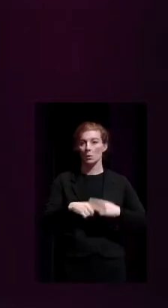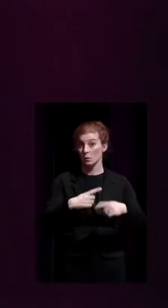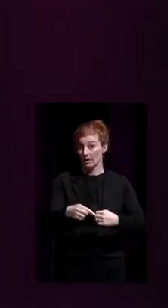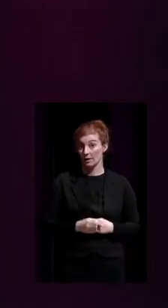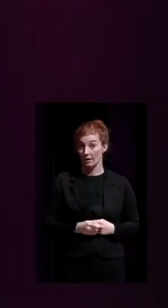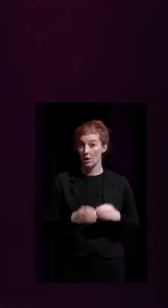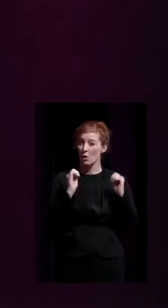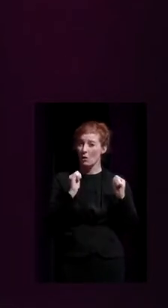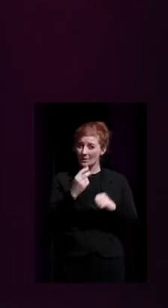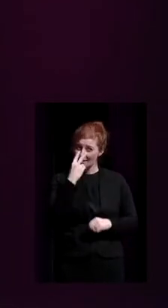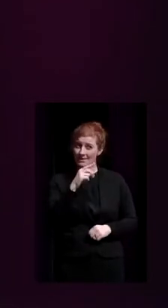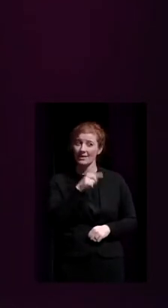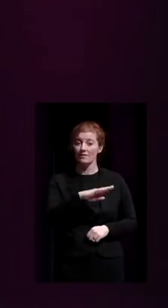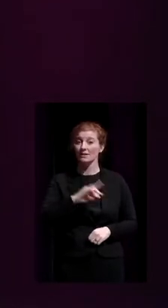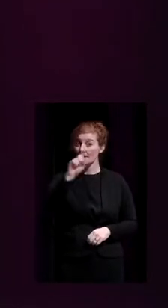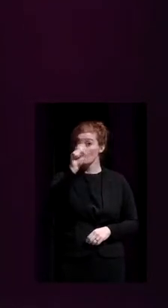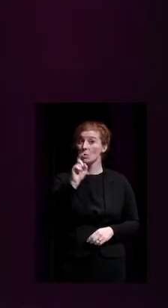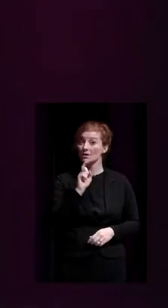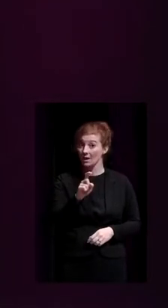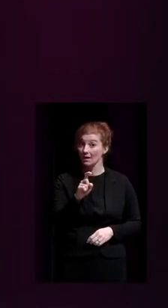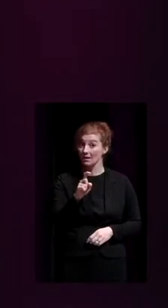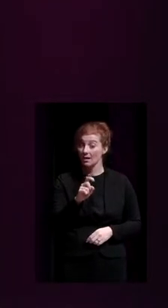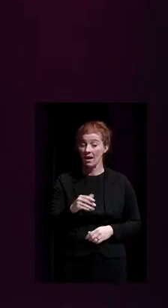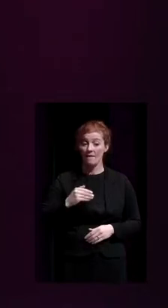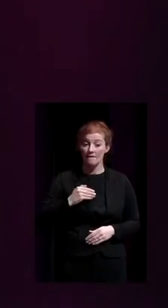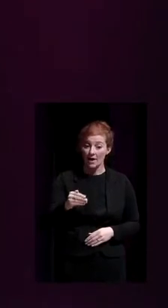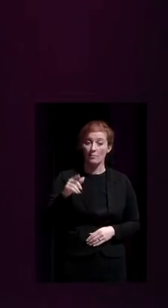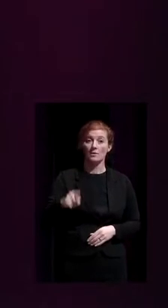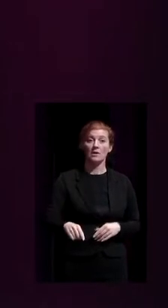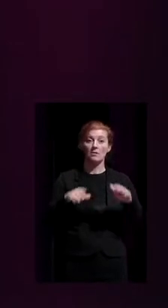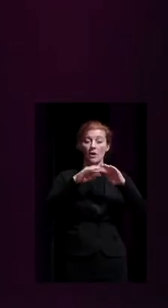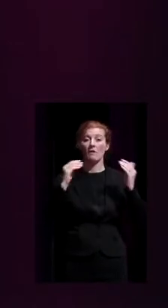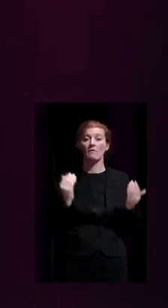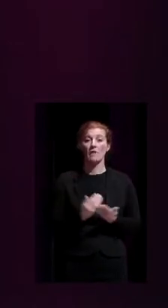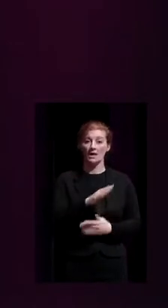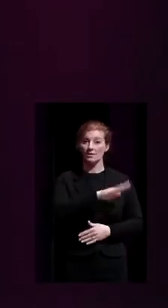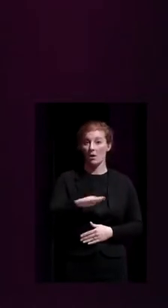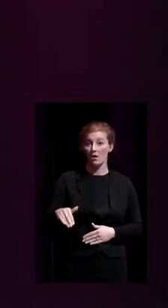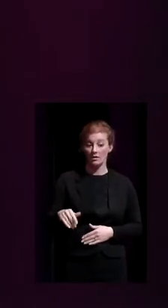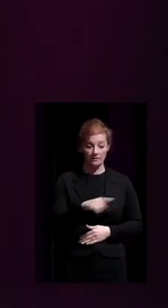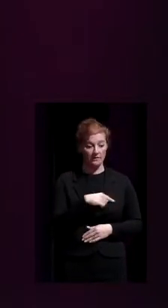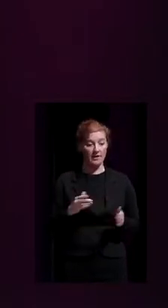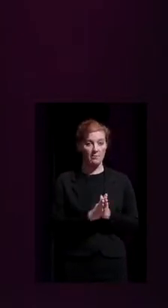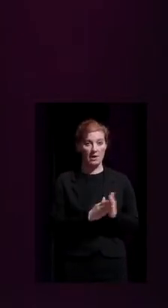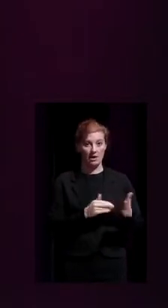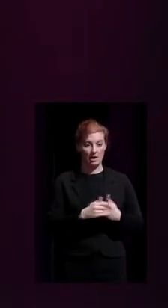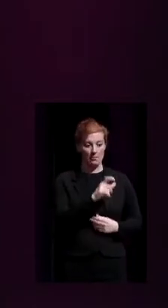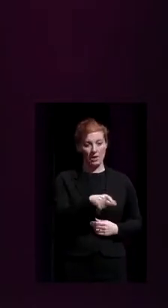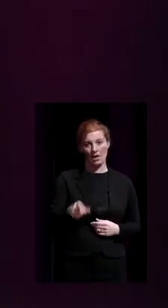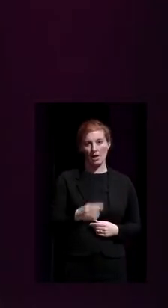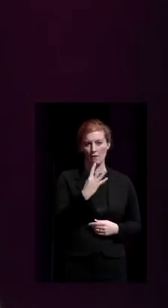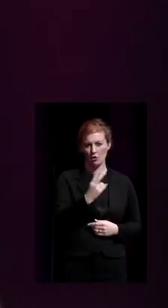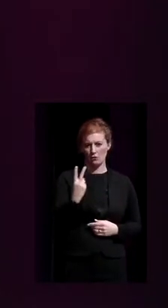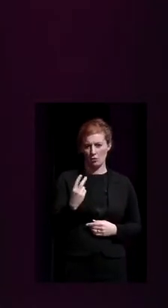noterar frågetecknet här på en framtid för världens barn. För vi medarbetare, vi var 42 stycken från hela